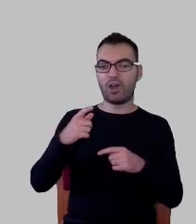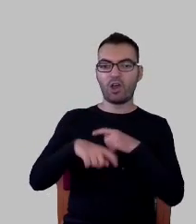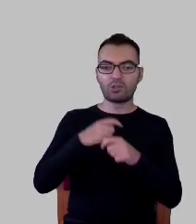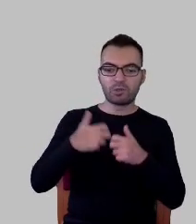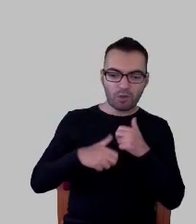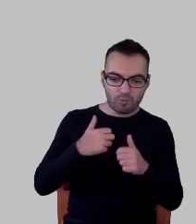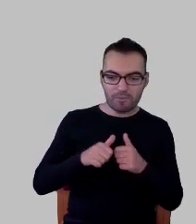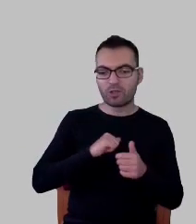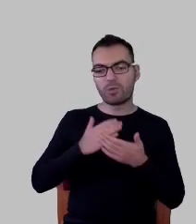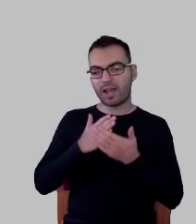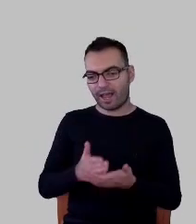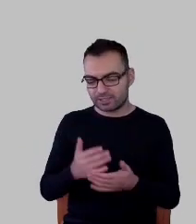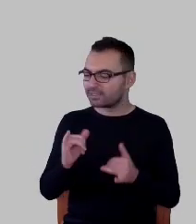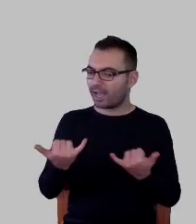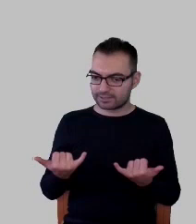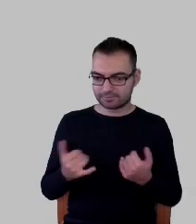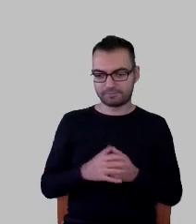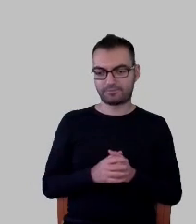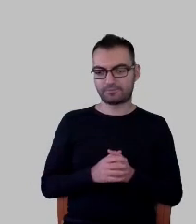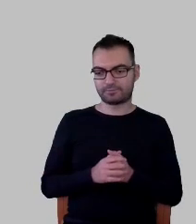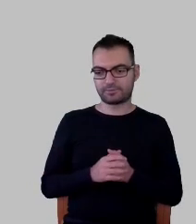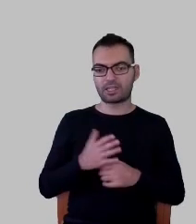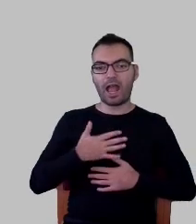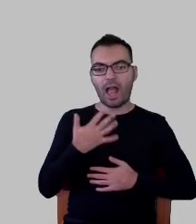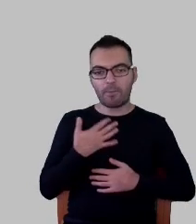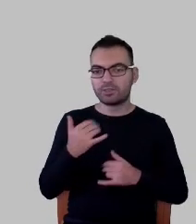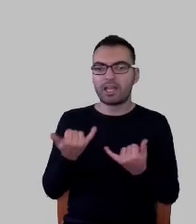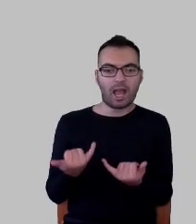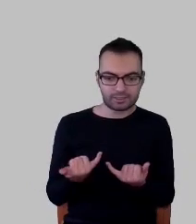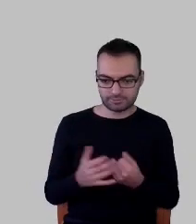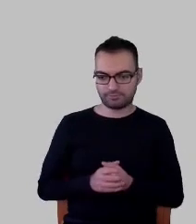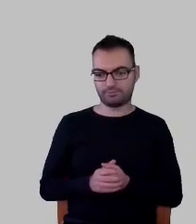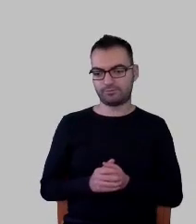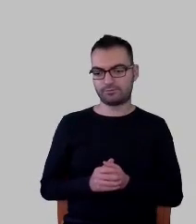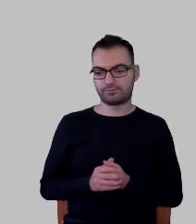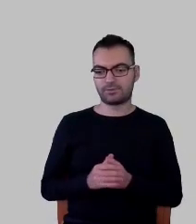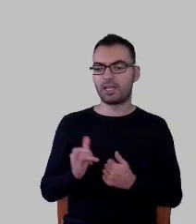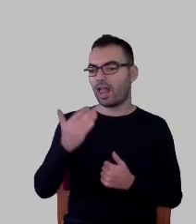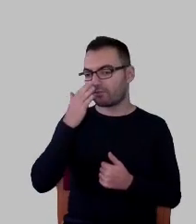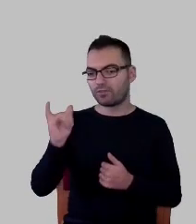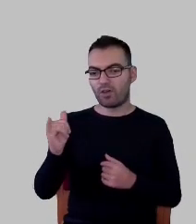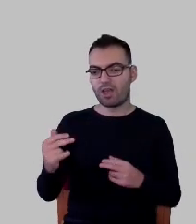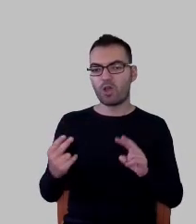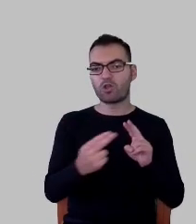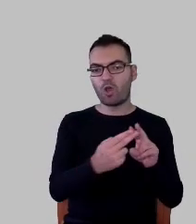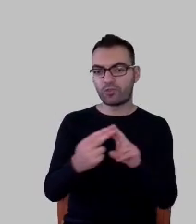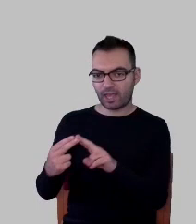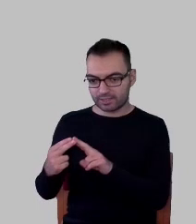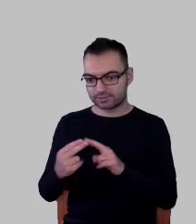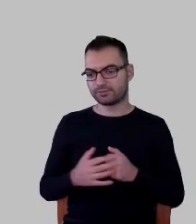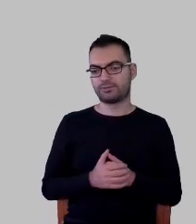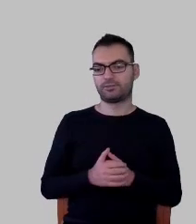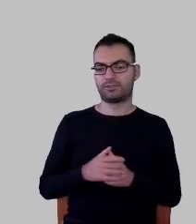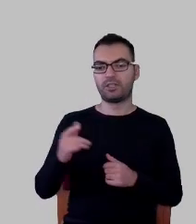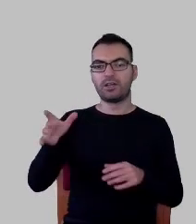problemami, sposób radzenia sobie z emocjami, nawiązywanie relacji społecznych,